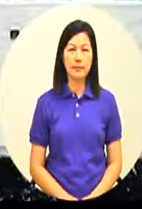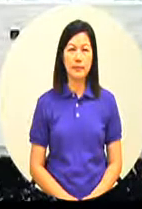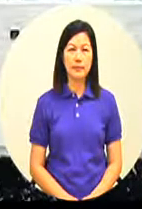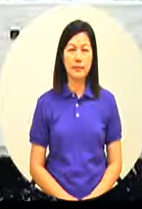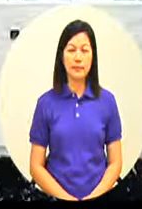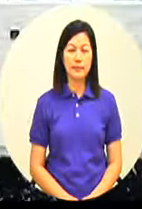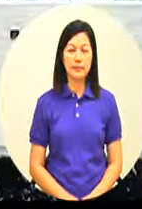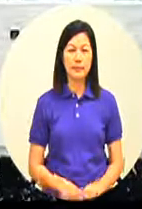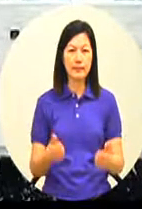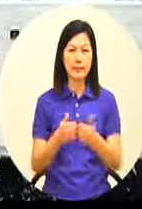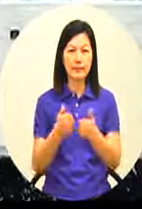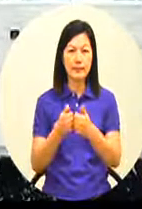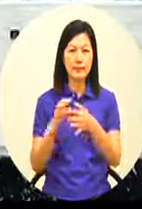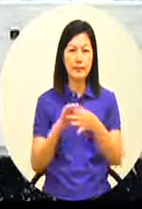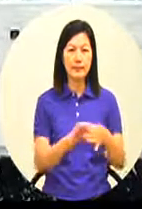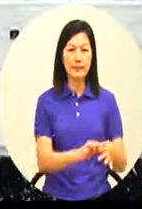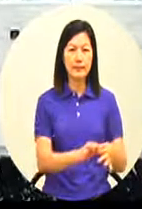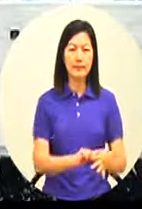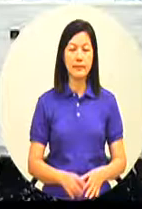我们继续开会。